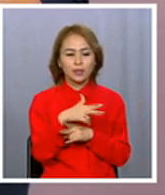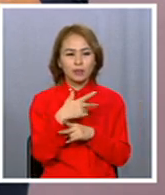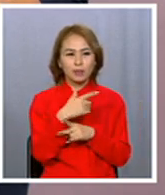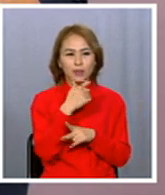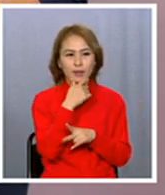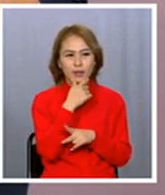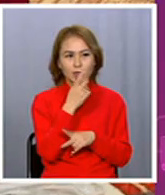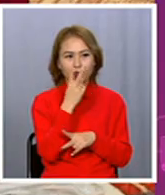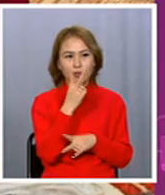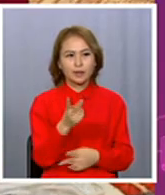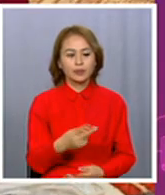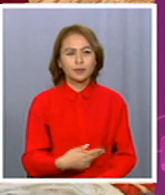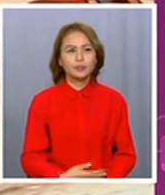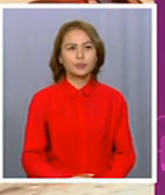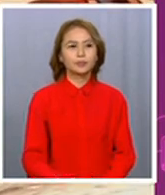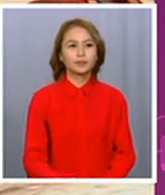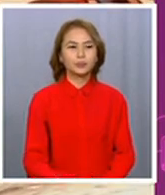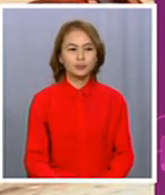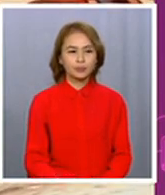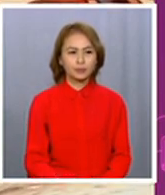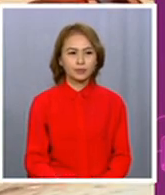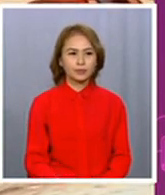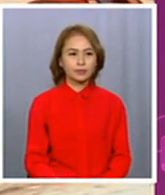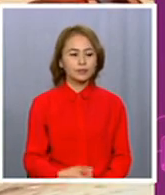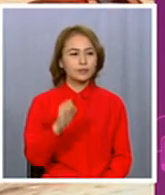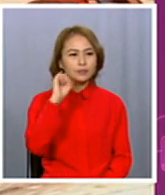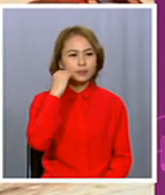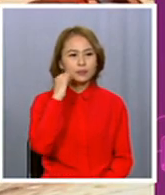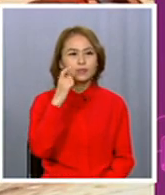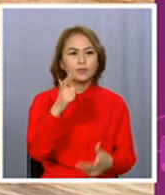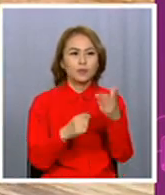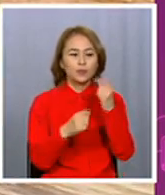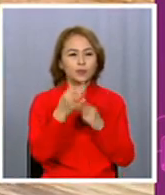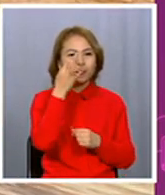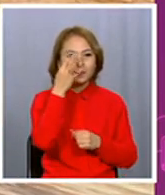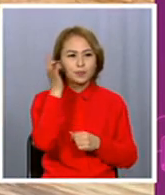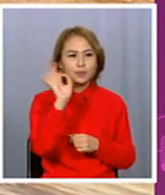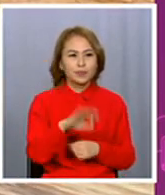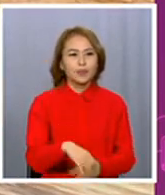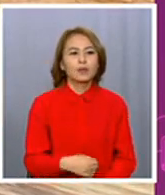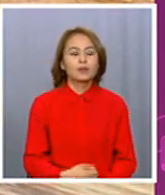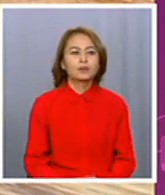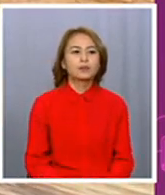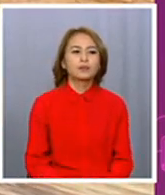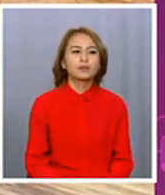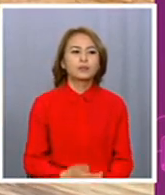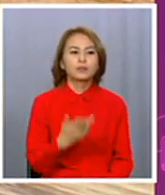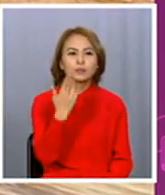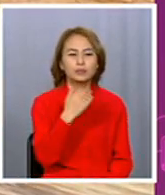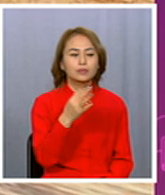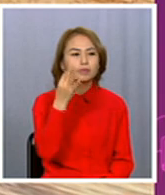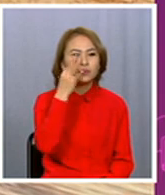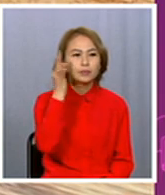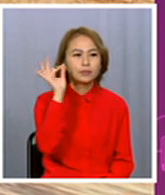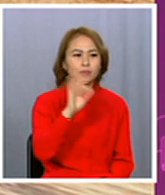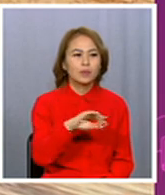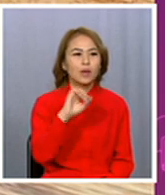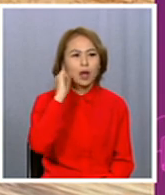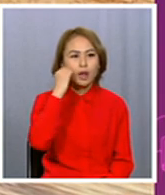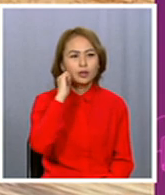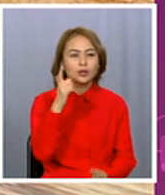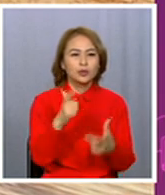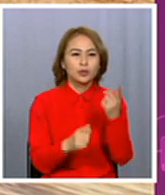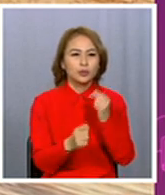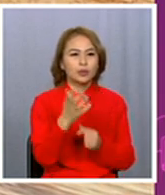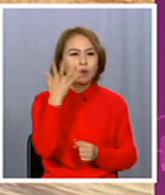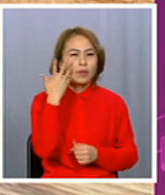назар аударайық. Әже, сүт тәп-тәт деген. Ас болсын. Тәп-тәтті. Әжем сүтті пісіргенде